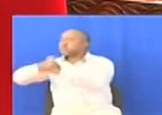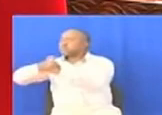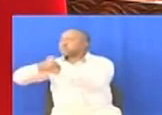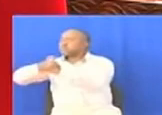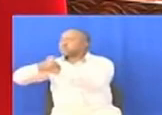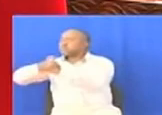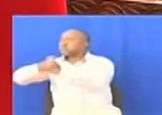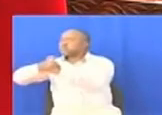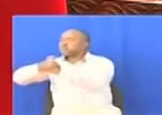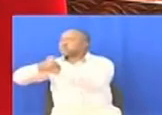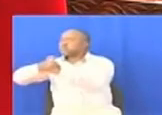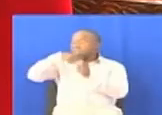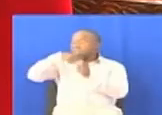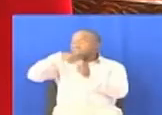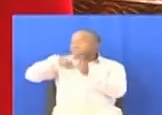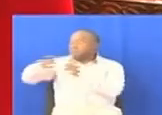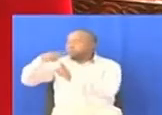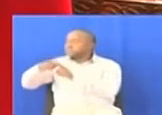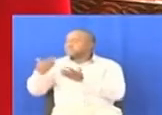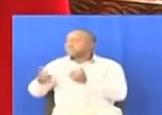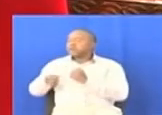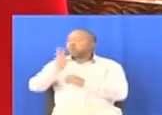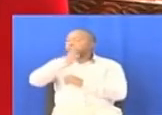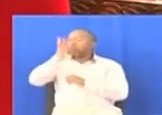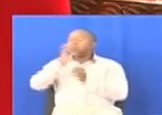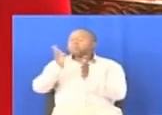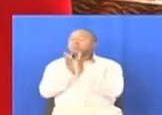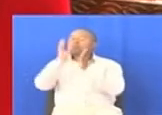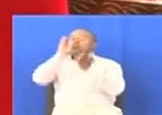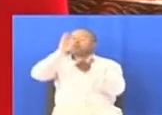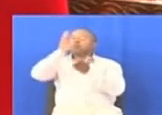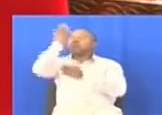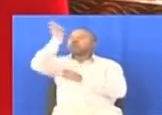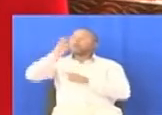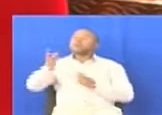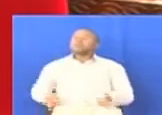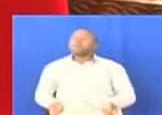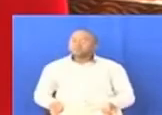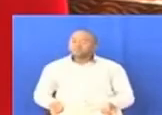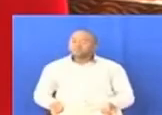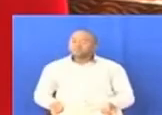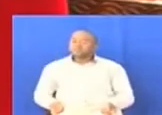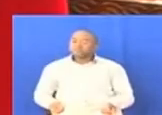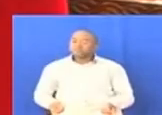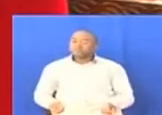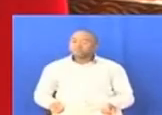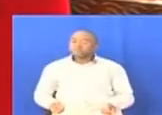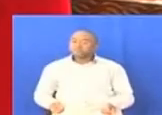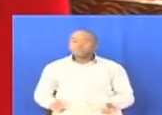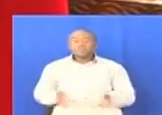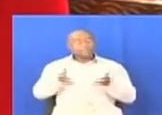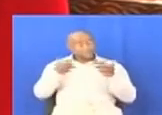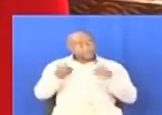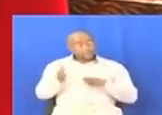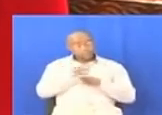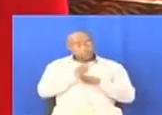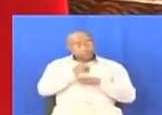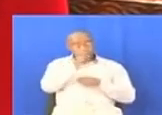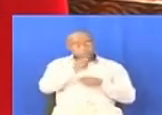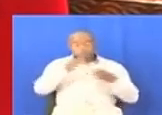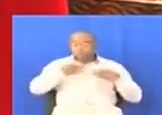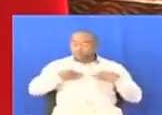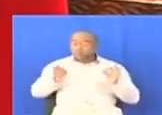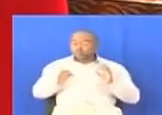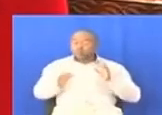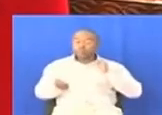kuabudu. Huyo Mungu mnamuombea wakati gani? Kwa hiyo Mheshimiwa Spika, kwenye swala la kuachia shughuli za